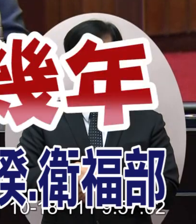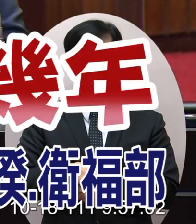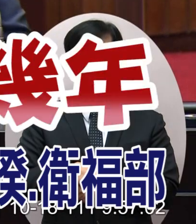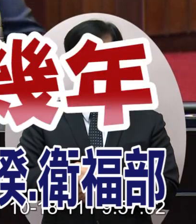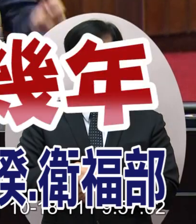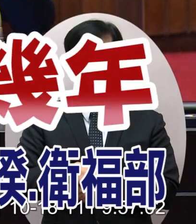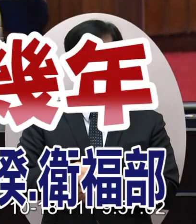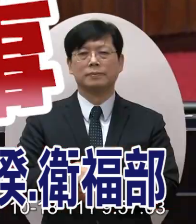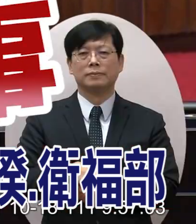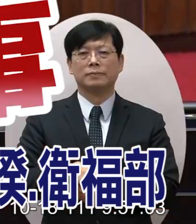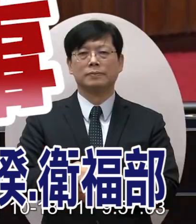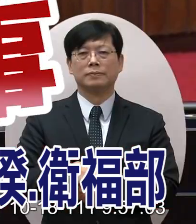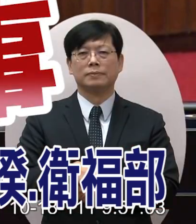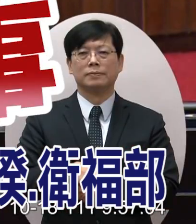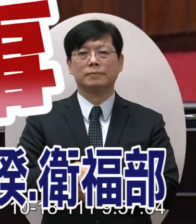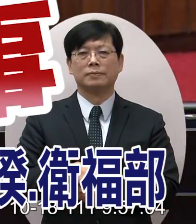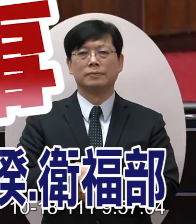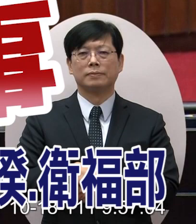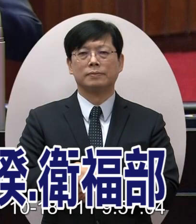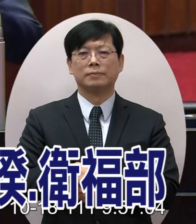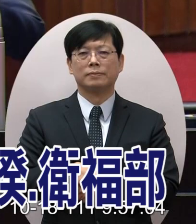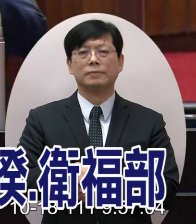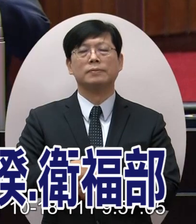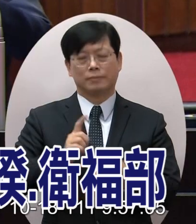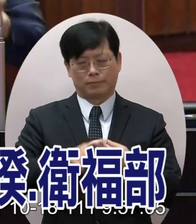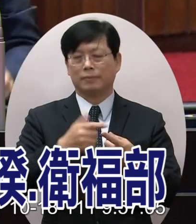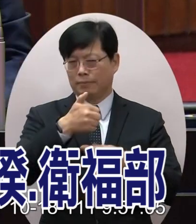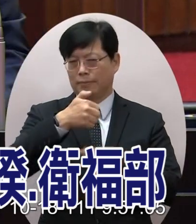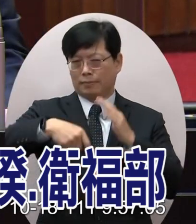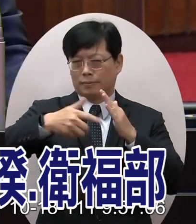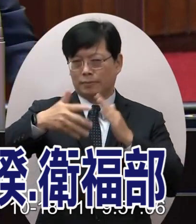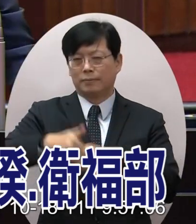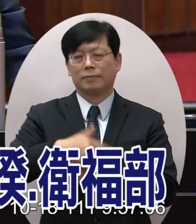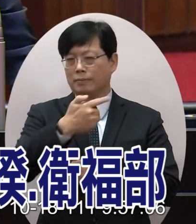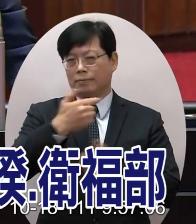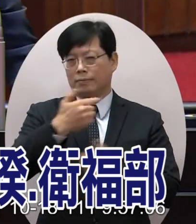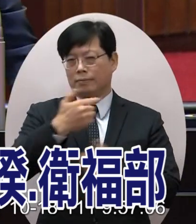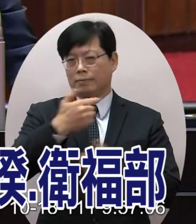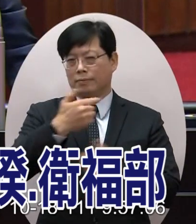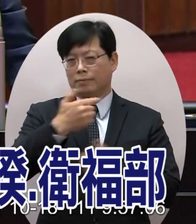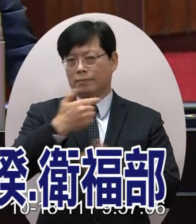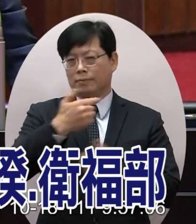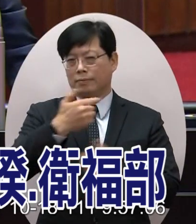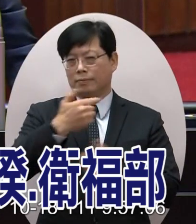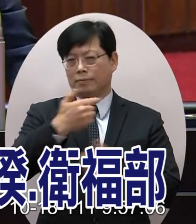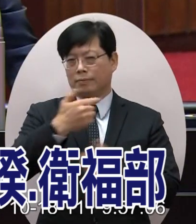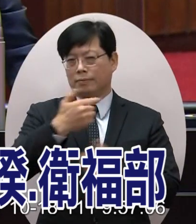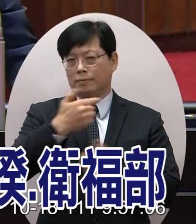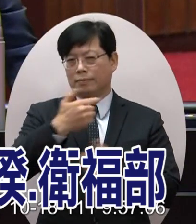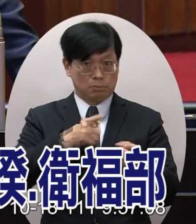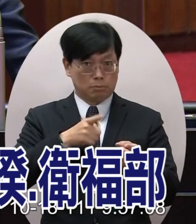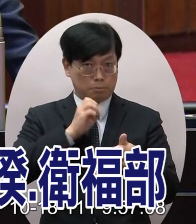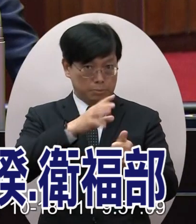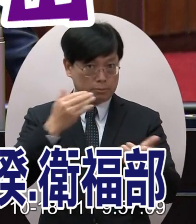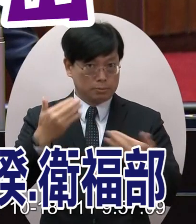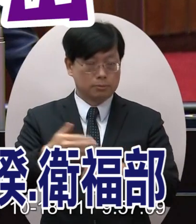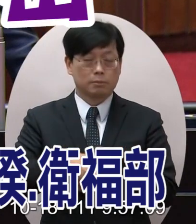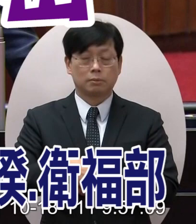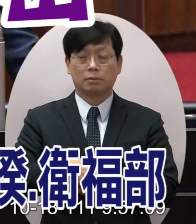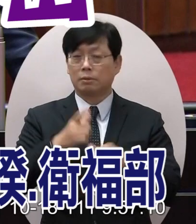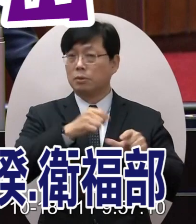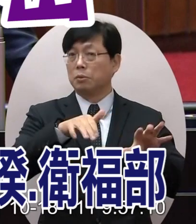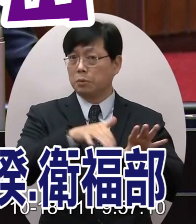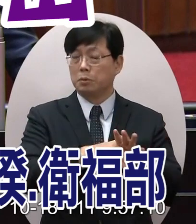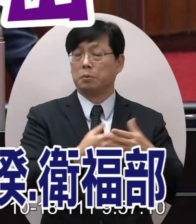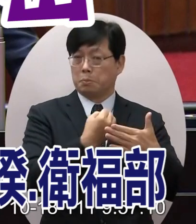密几年，这是不两回事。 哎，谢谢院长，很清楚，部长在旁边听清楚了啊、哦。公